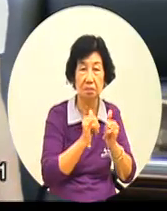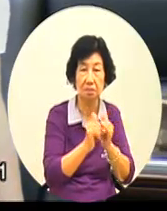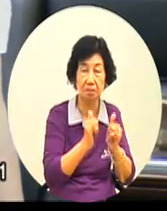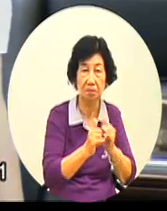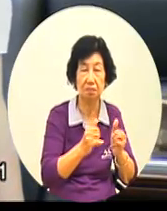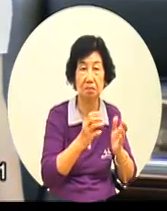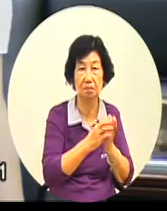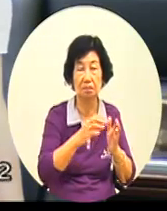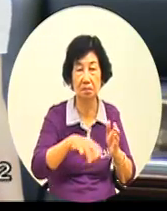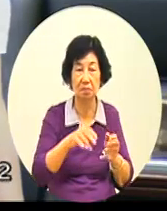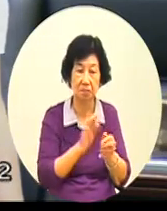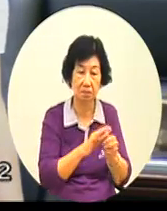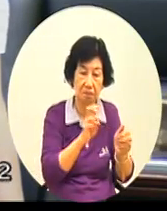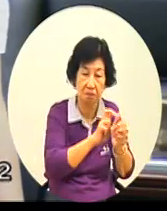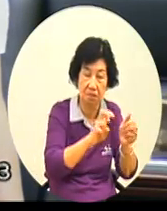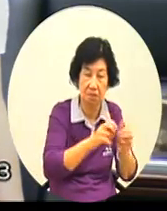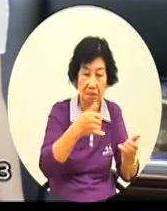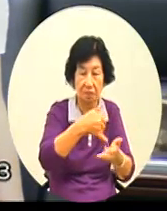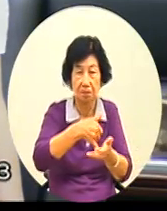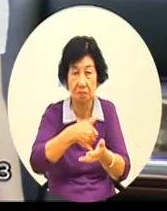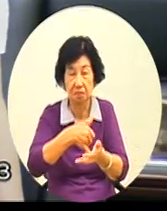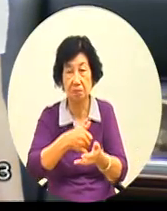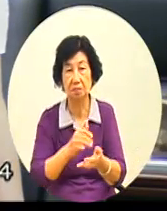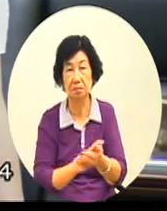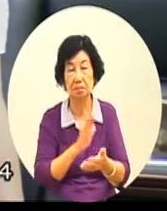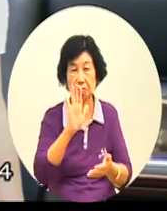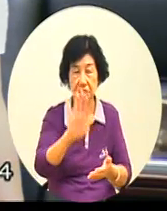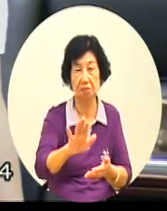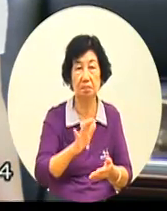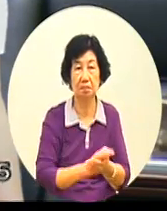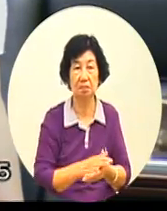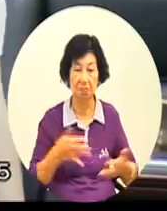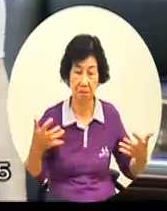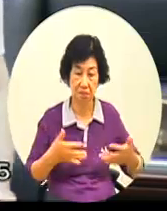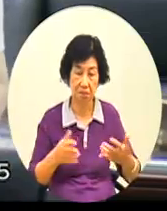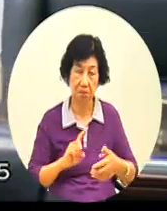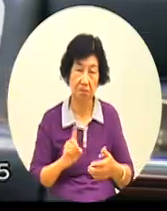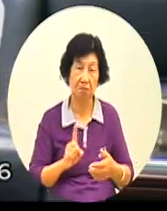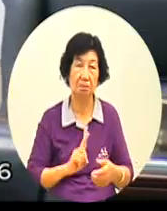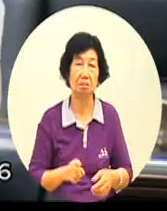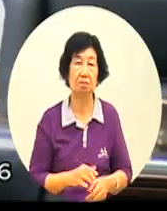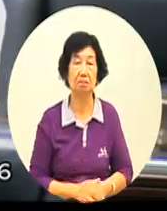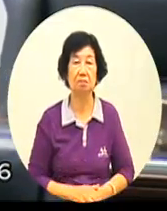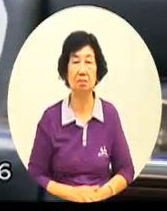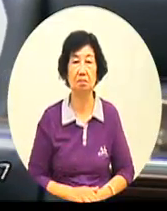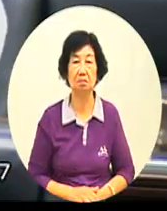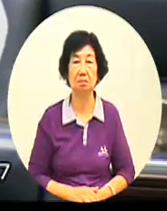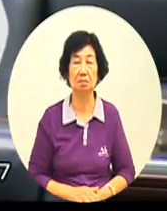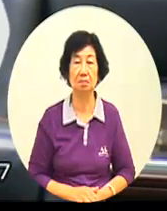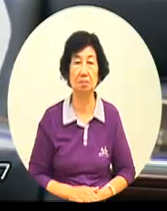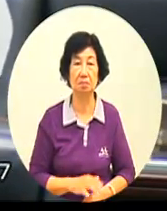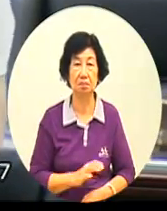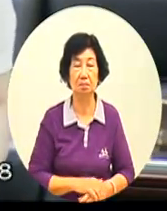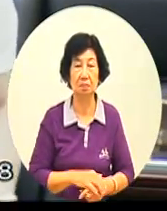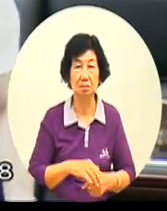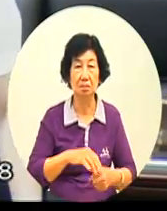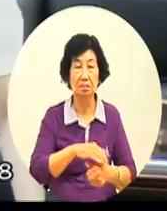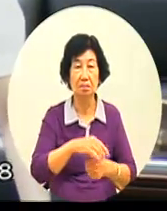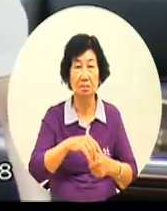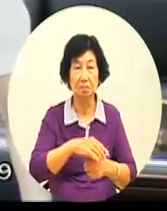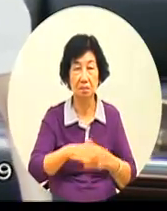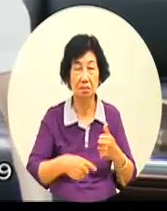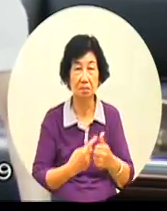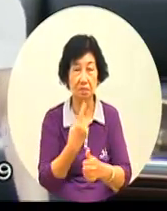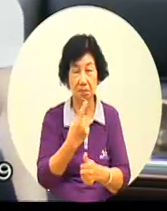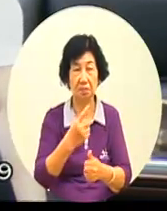觉得有很多未来我们要关心的议题。我今天要谈的一个是单身的议题，包括我个人